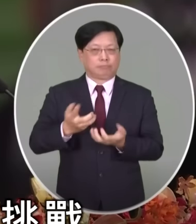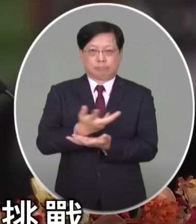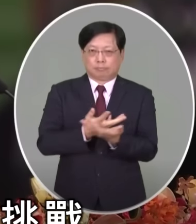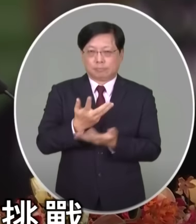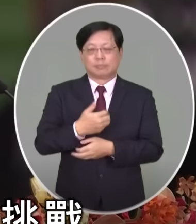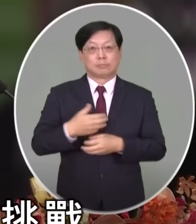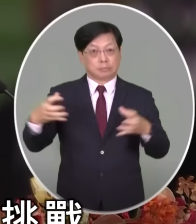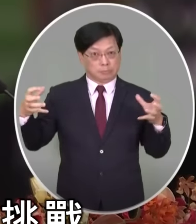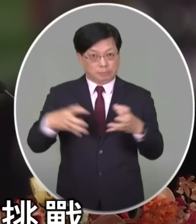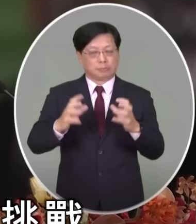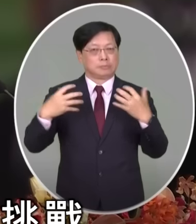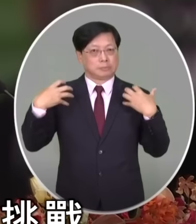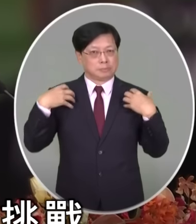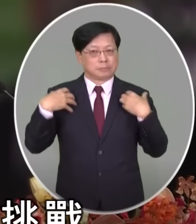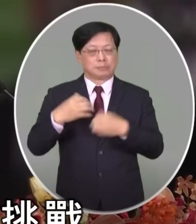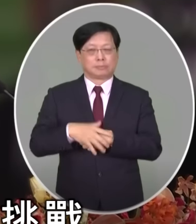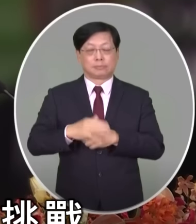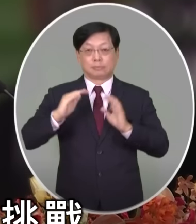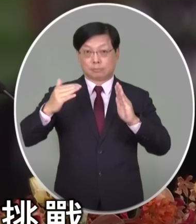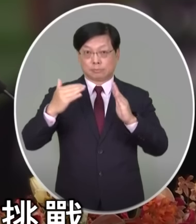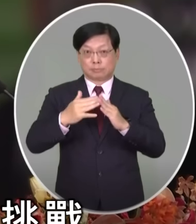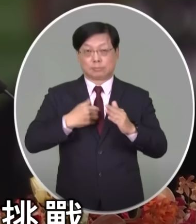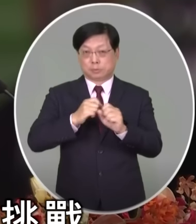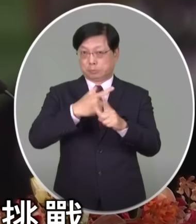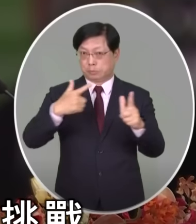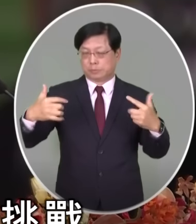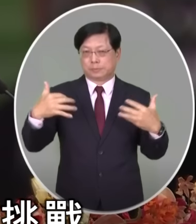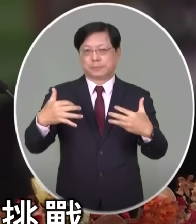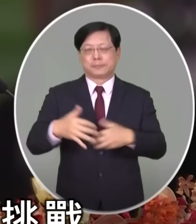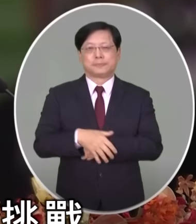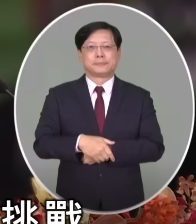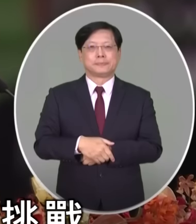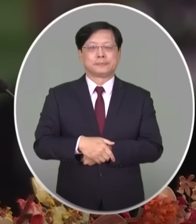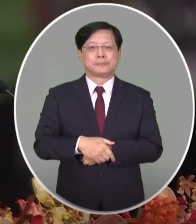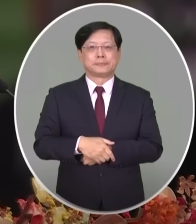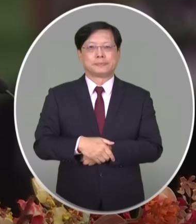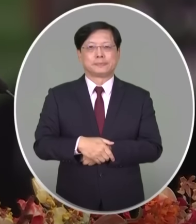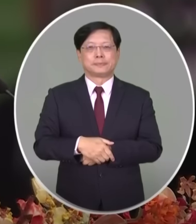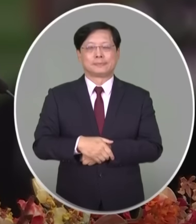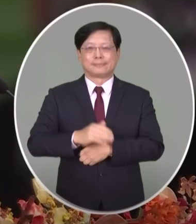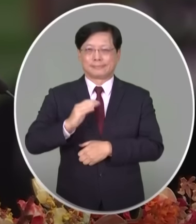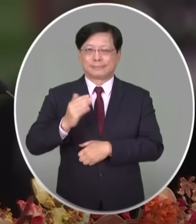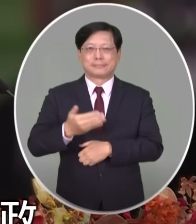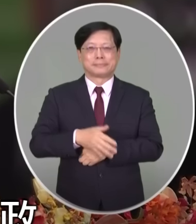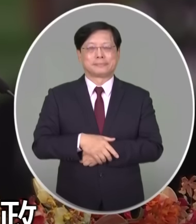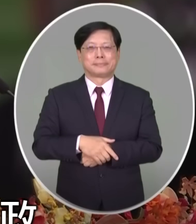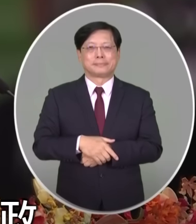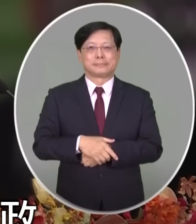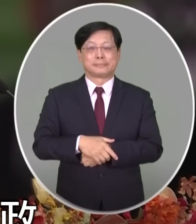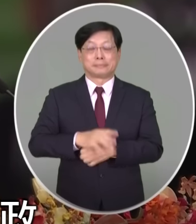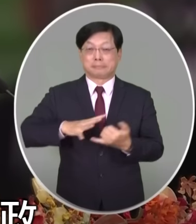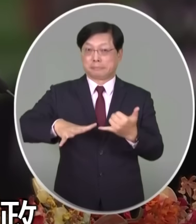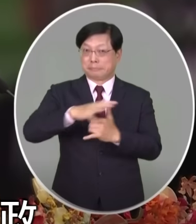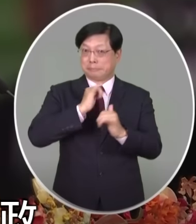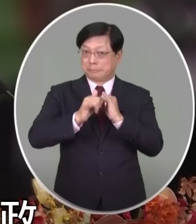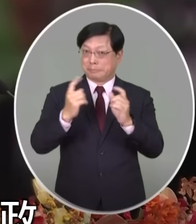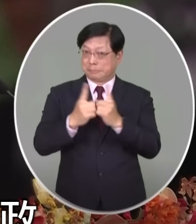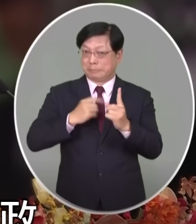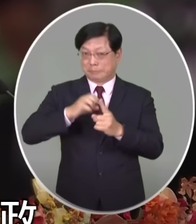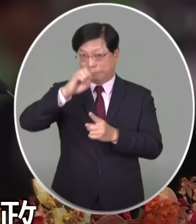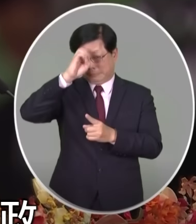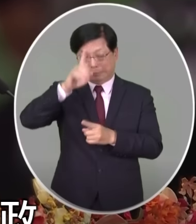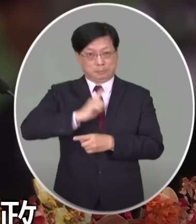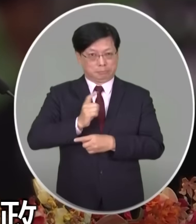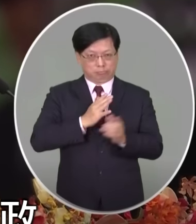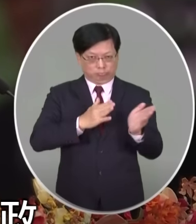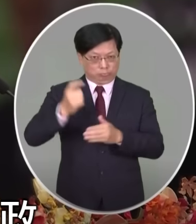将共同承担国家的种种挑战。然而，全民对于政党的理性